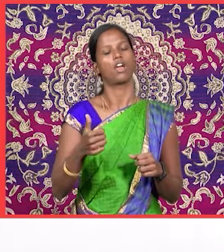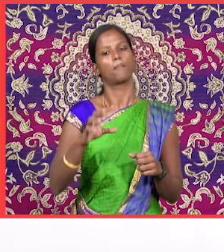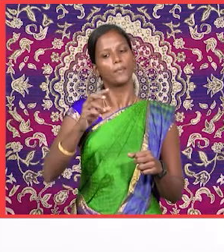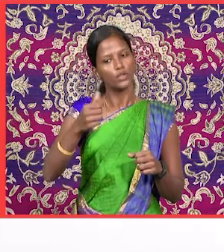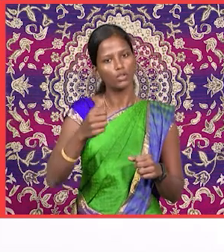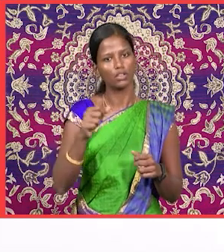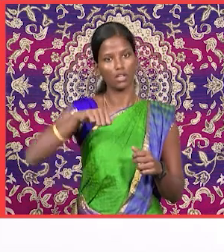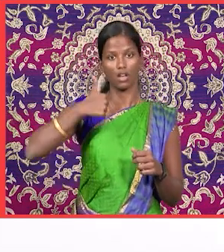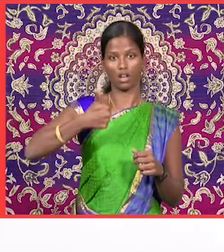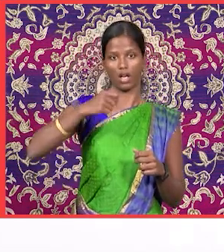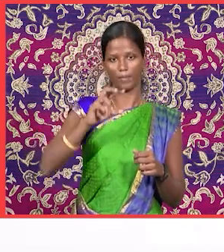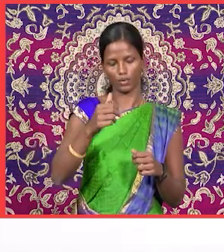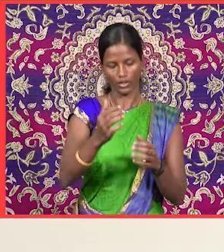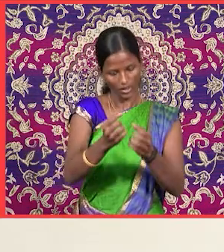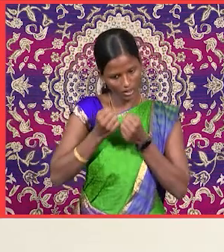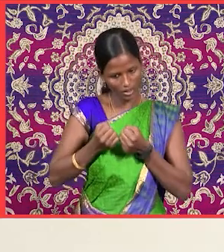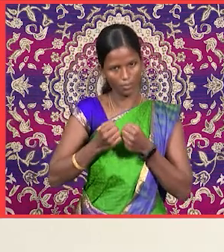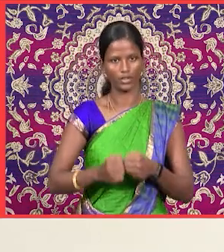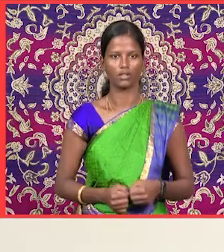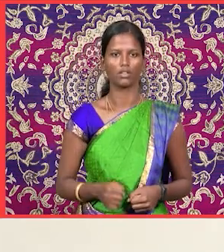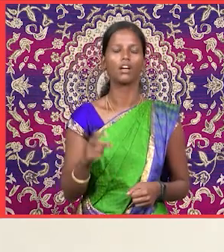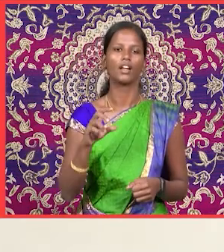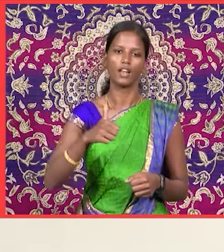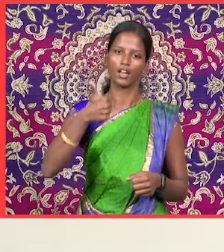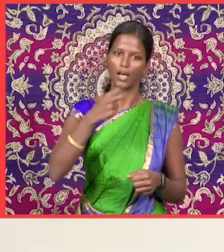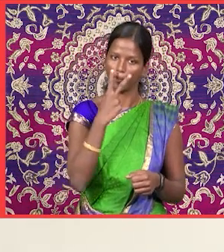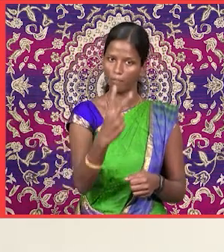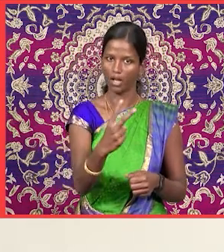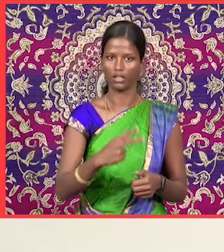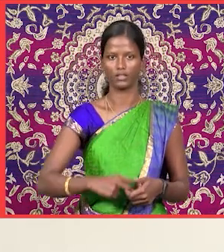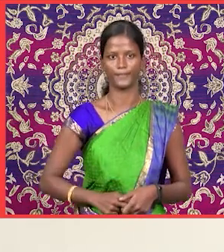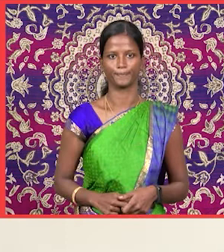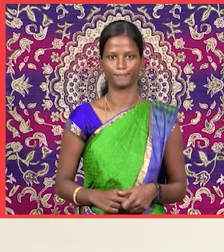லாப சதவீதம் நம்ம கண்டுபிடிக்க முடியும். ஸோ லாபம் என்னன்னு பார்க்கலாம்.